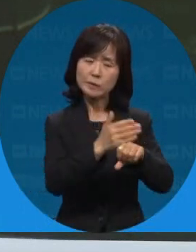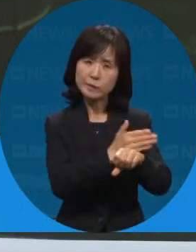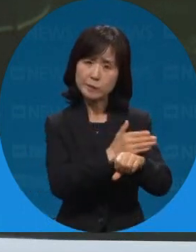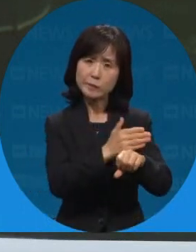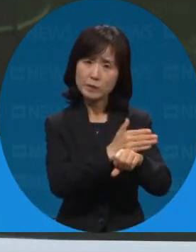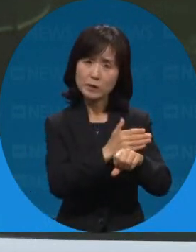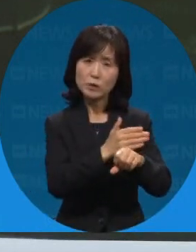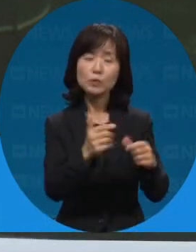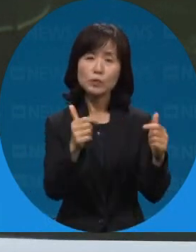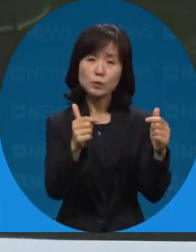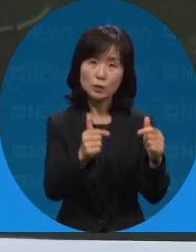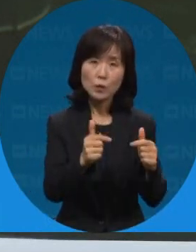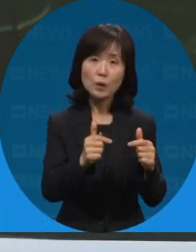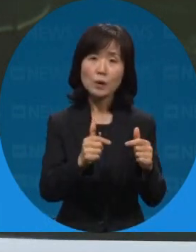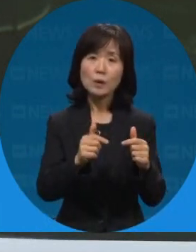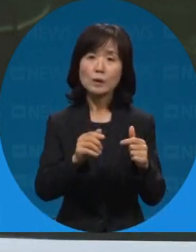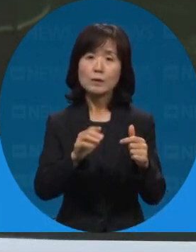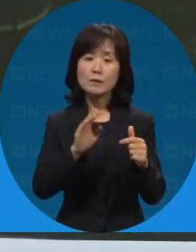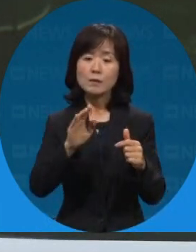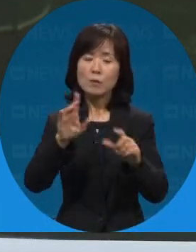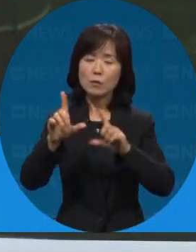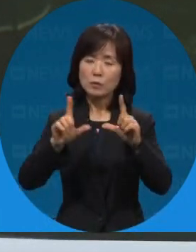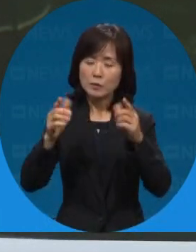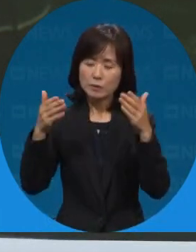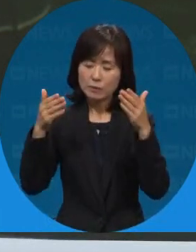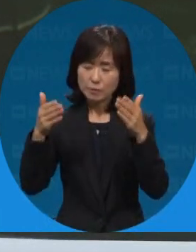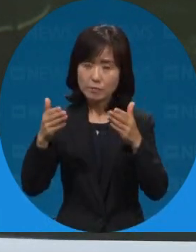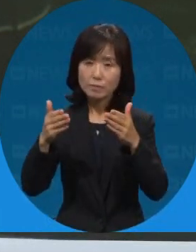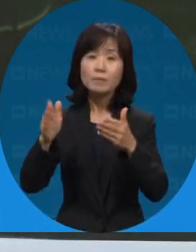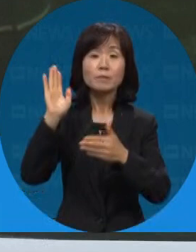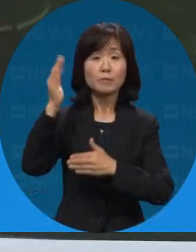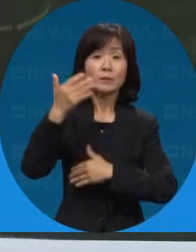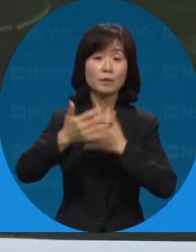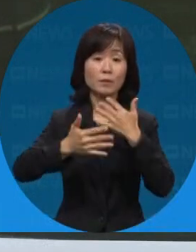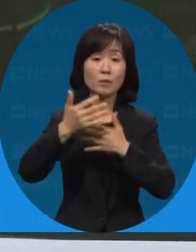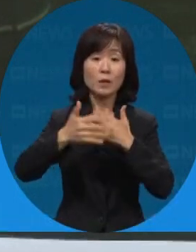다큐멘터리 영화 녹턴을 소개합니다. 함께 만나보시죠.